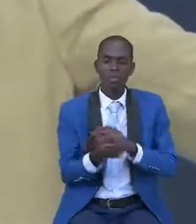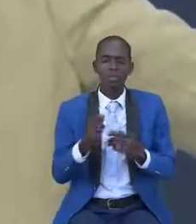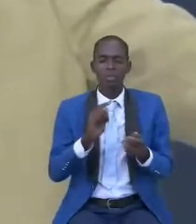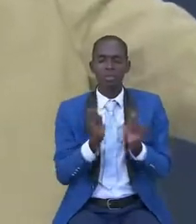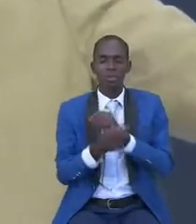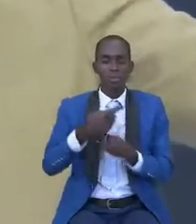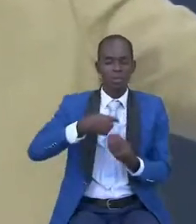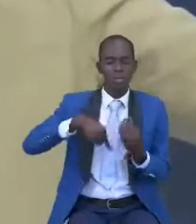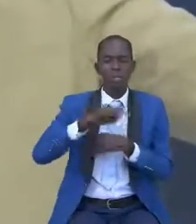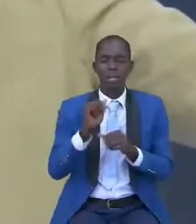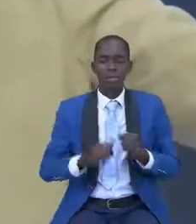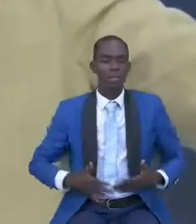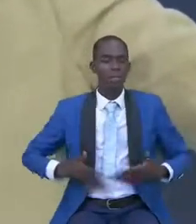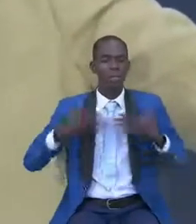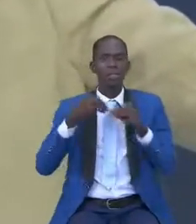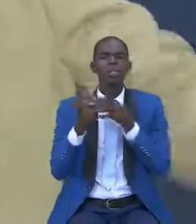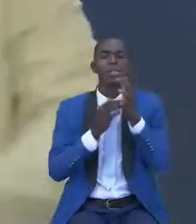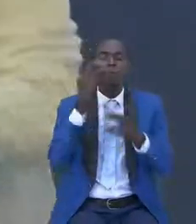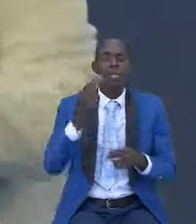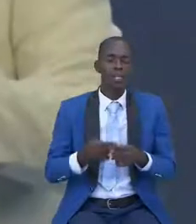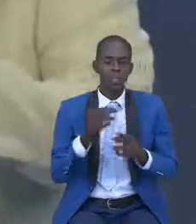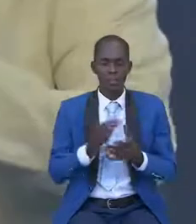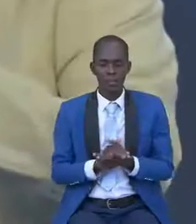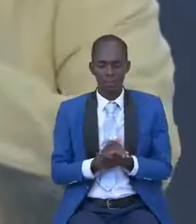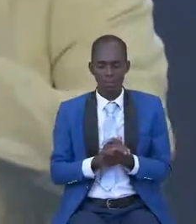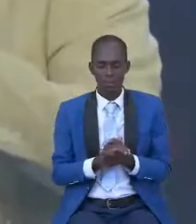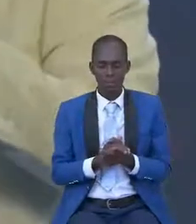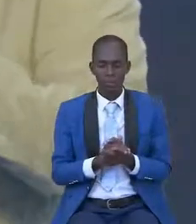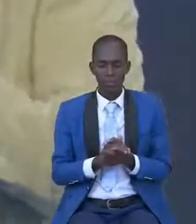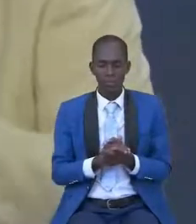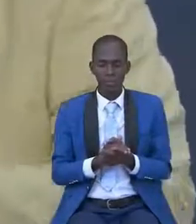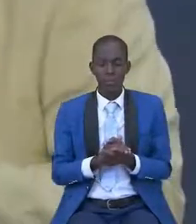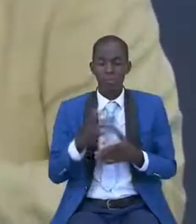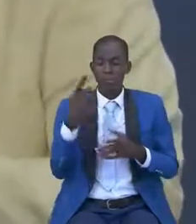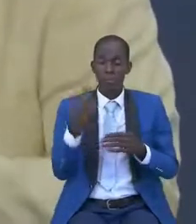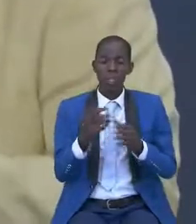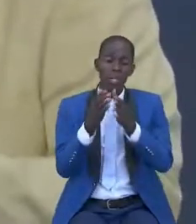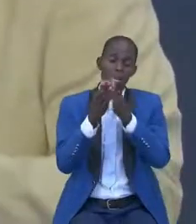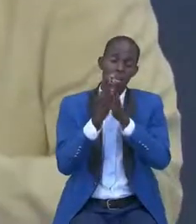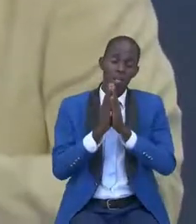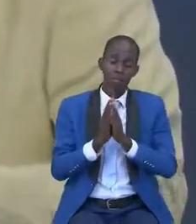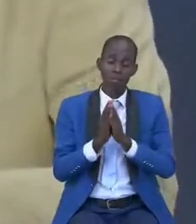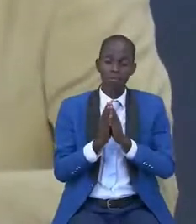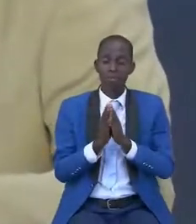que tu touches, que tu transformes et que tu changes chaque vie au nom de Jésus.